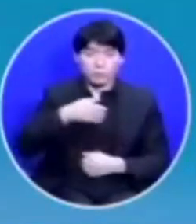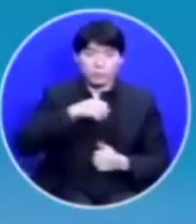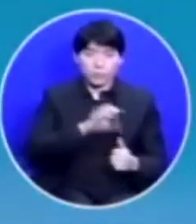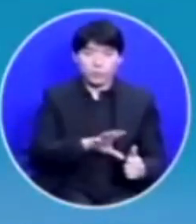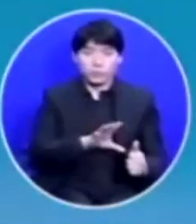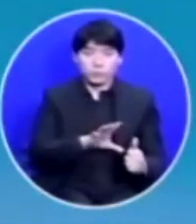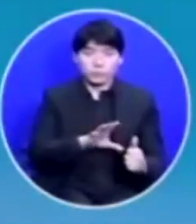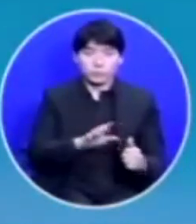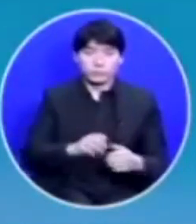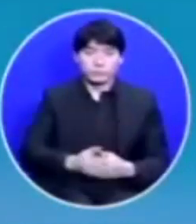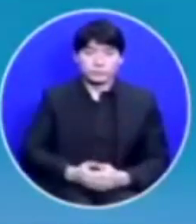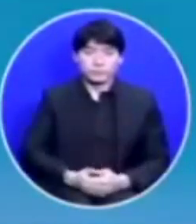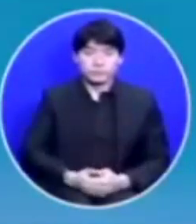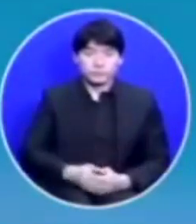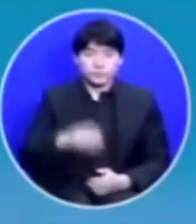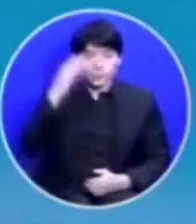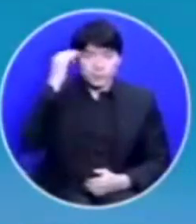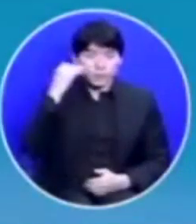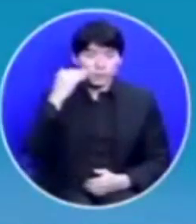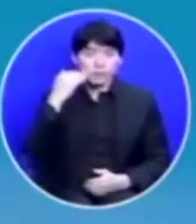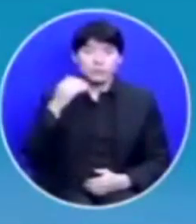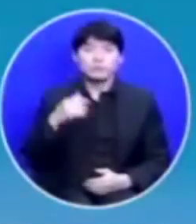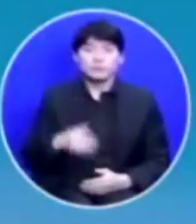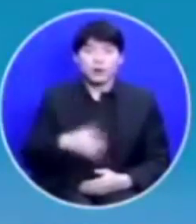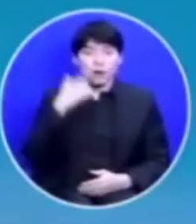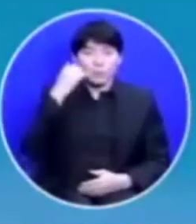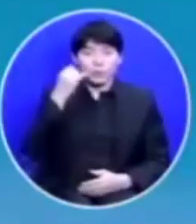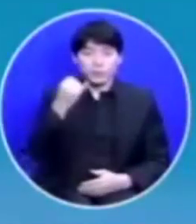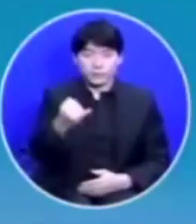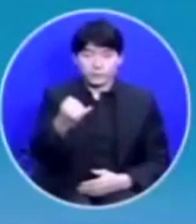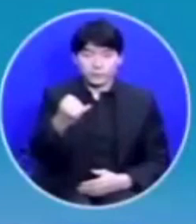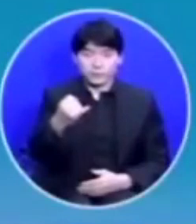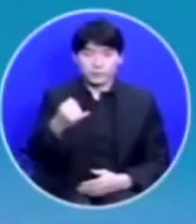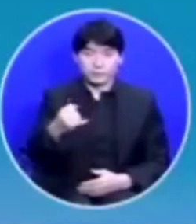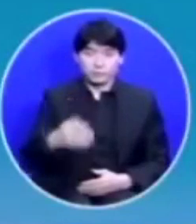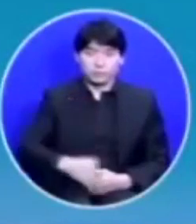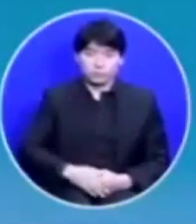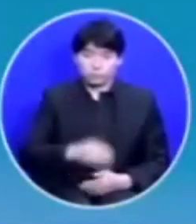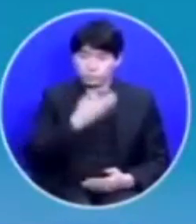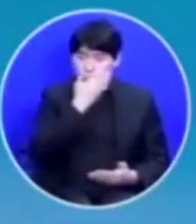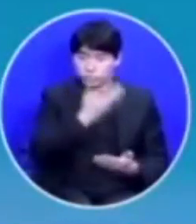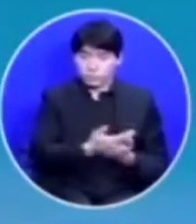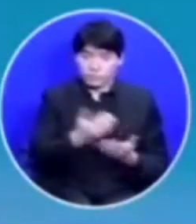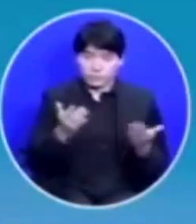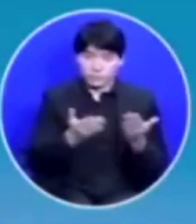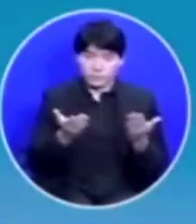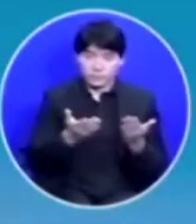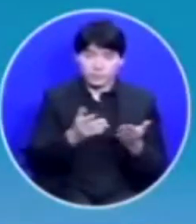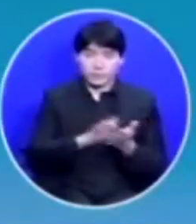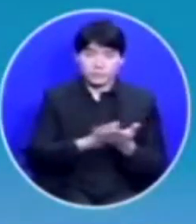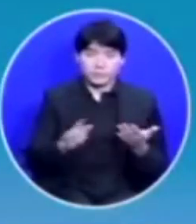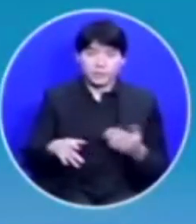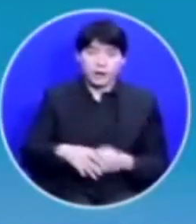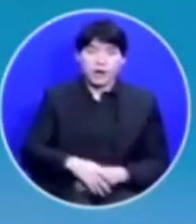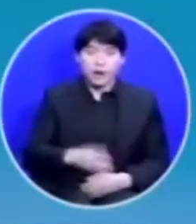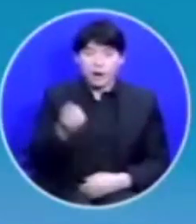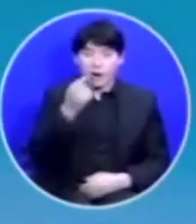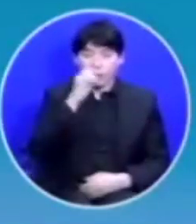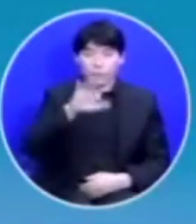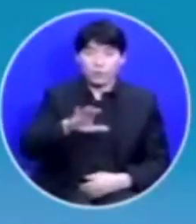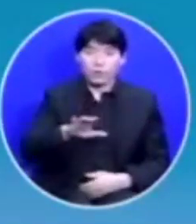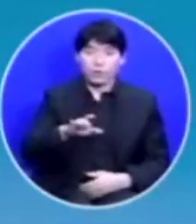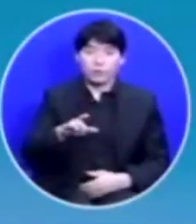엄마들의 다 역사적인 사명이 우리 아이 좋은 대학원에 학원 또 과외 시키고